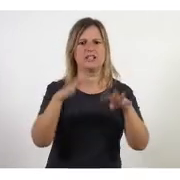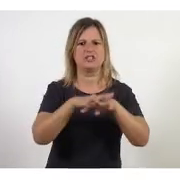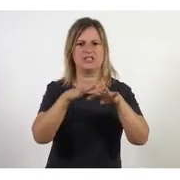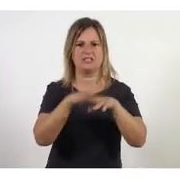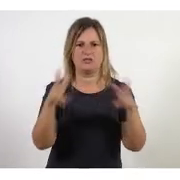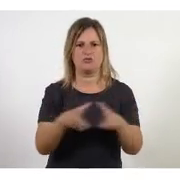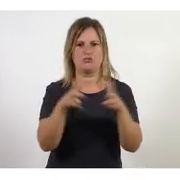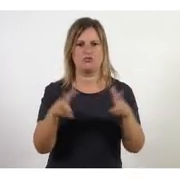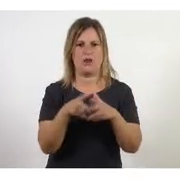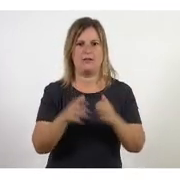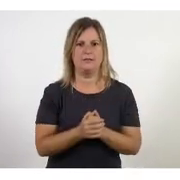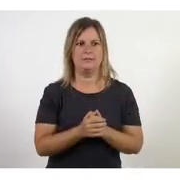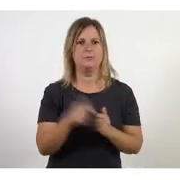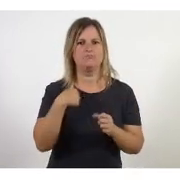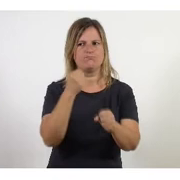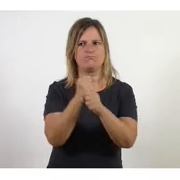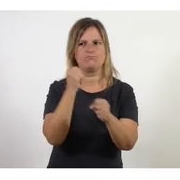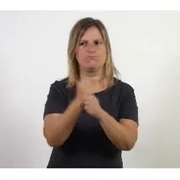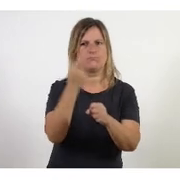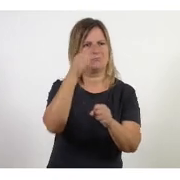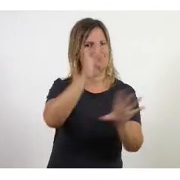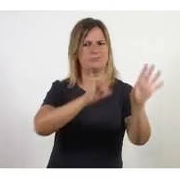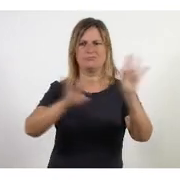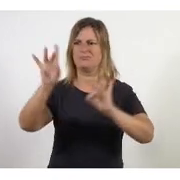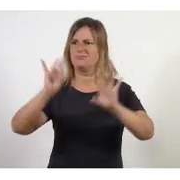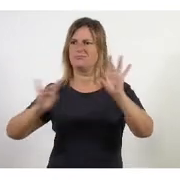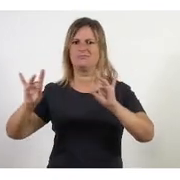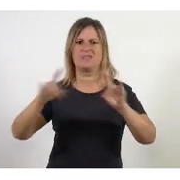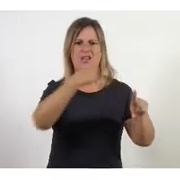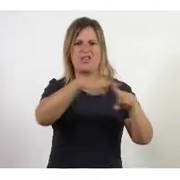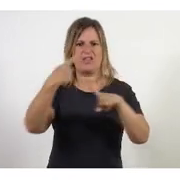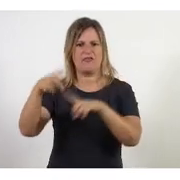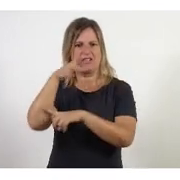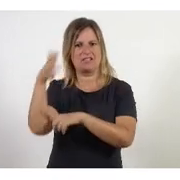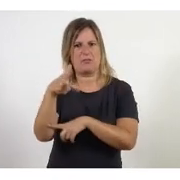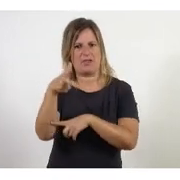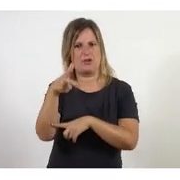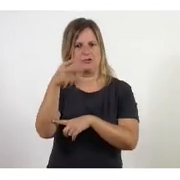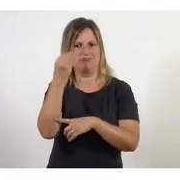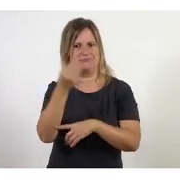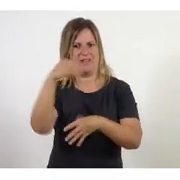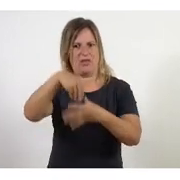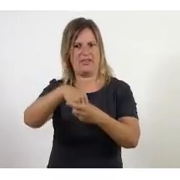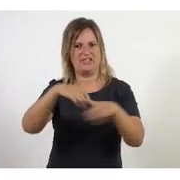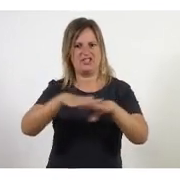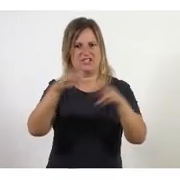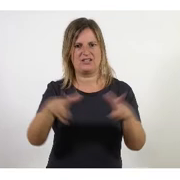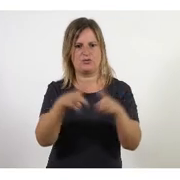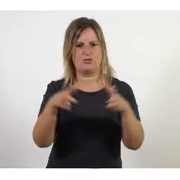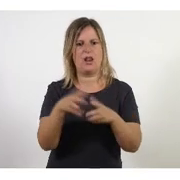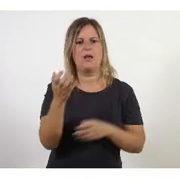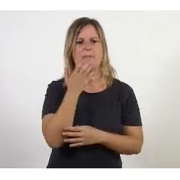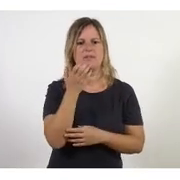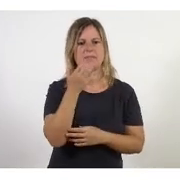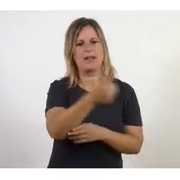Arran de la meva feina, vas identificant diferents tipus de vídeo que funcionen. Un primer vídeo